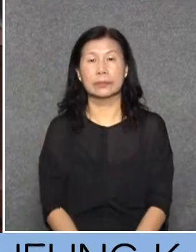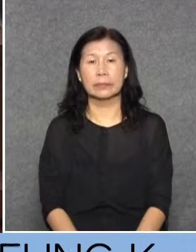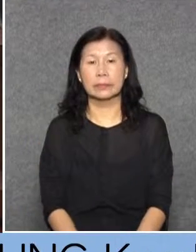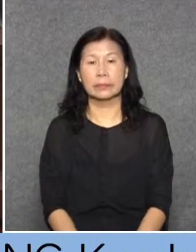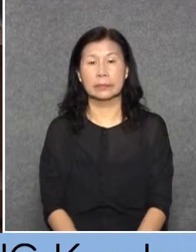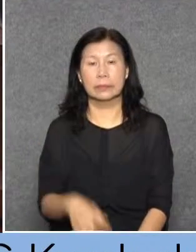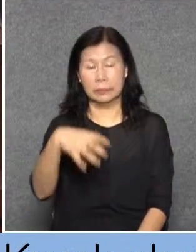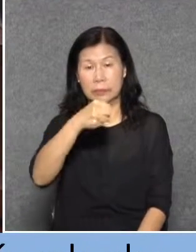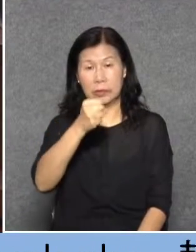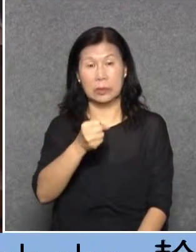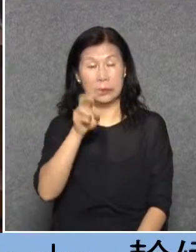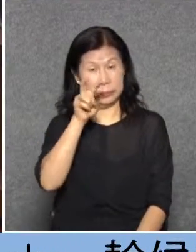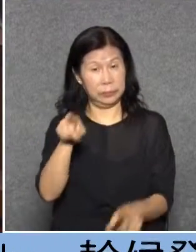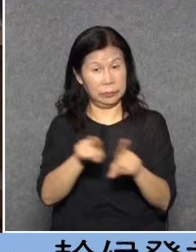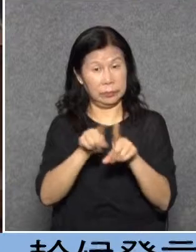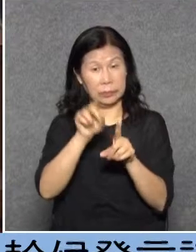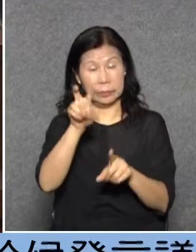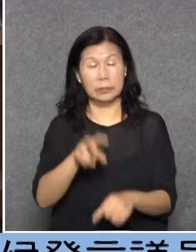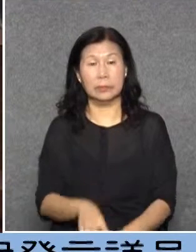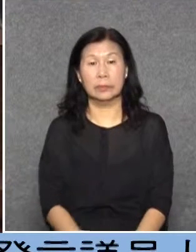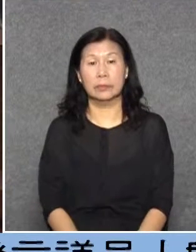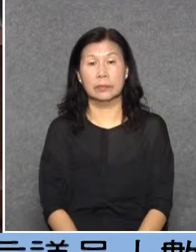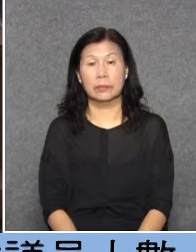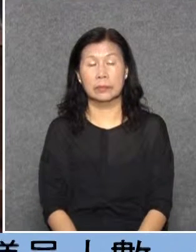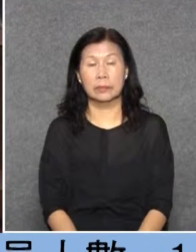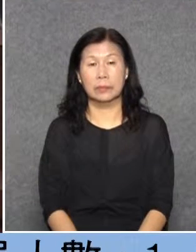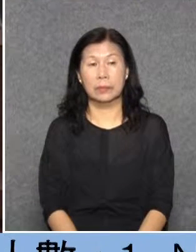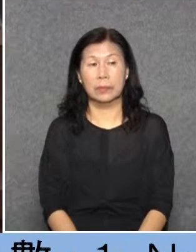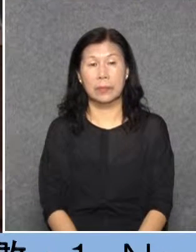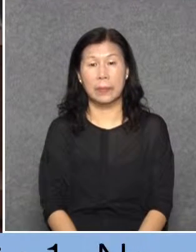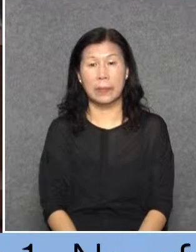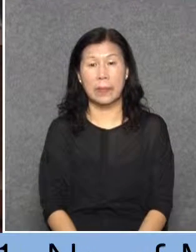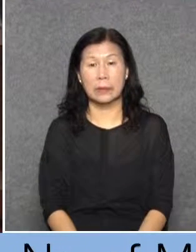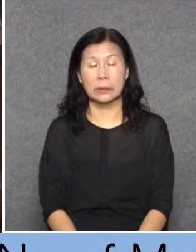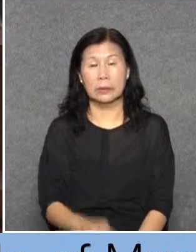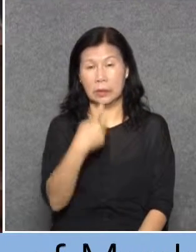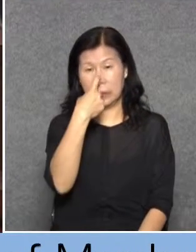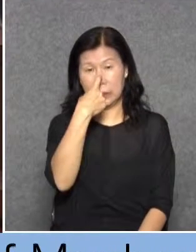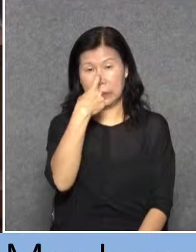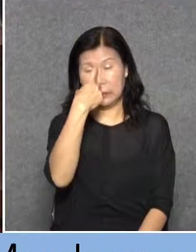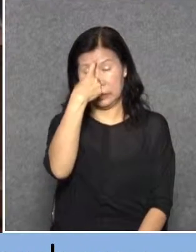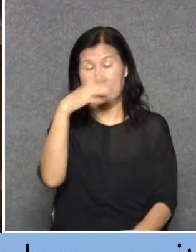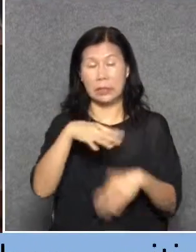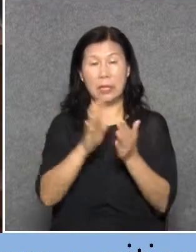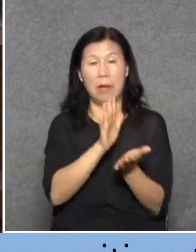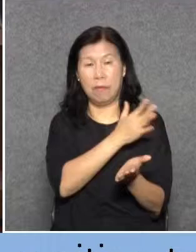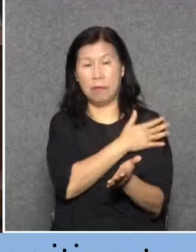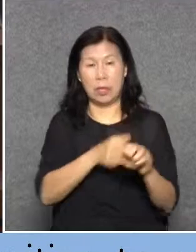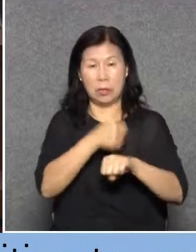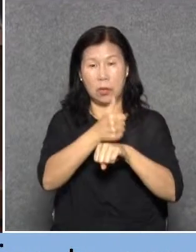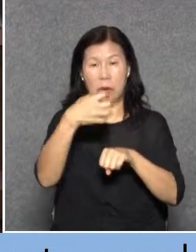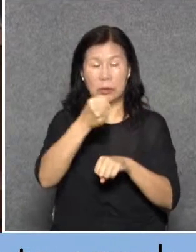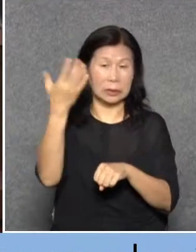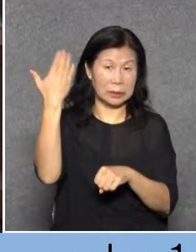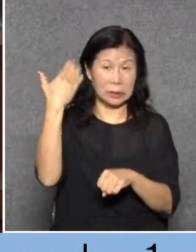主席，亦都當然睇返呢，我哋喺呢一個梁振英先生嘅政權呢，過往的往績，包括